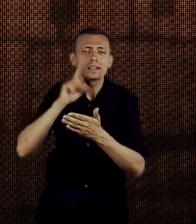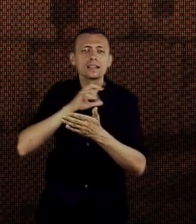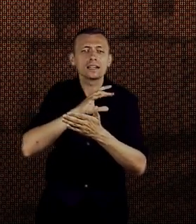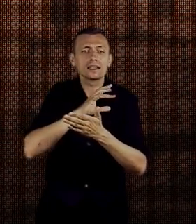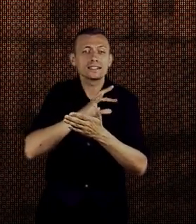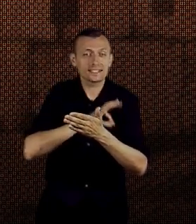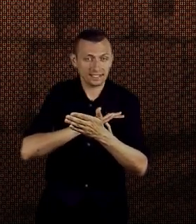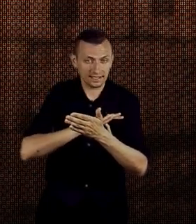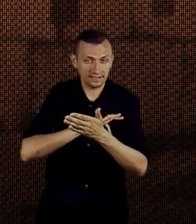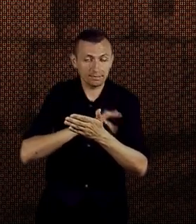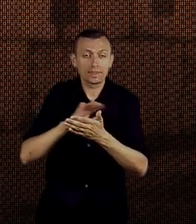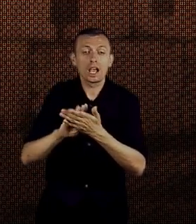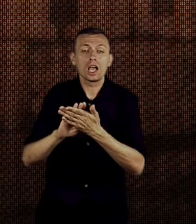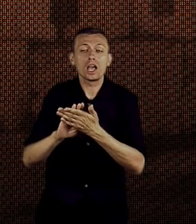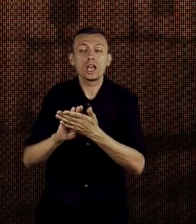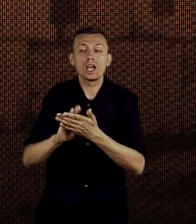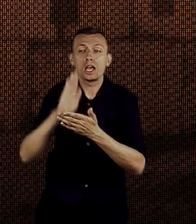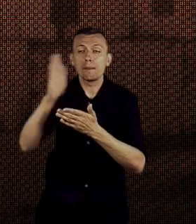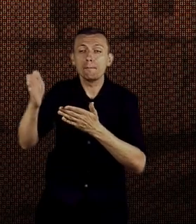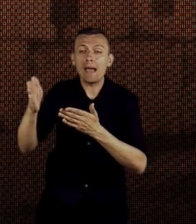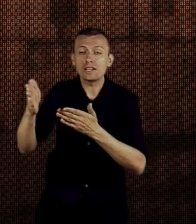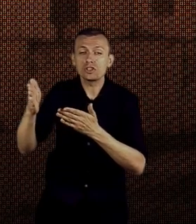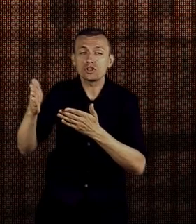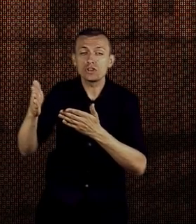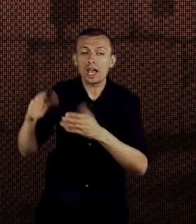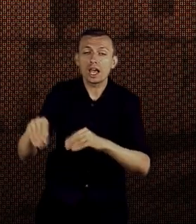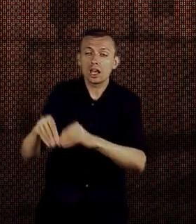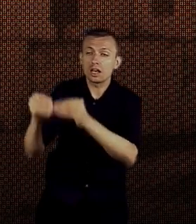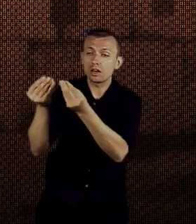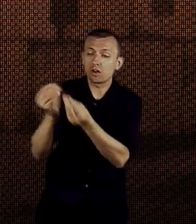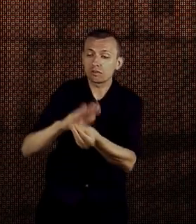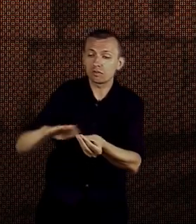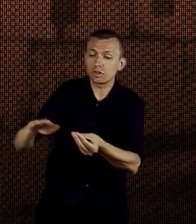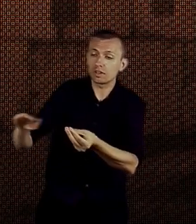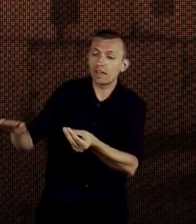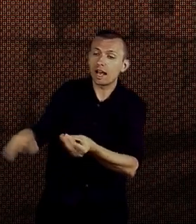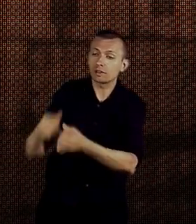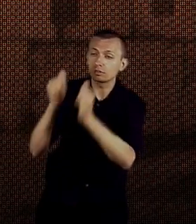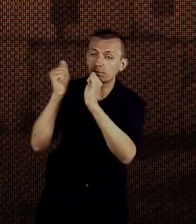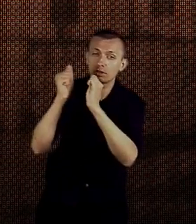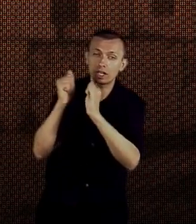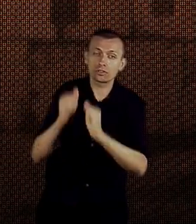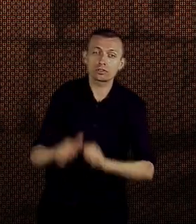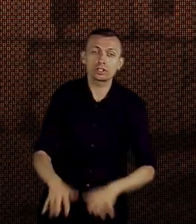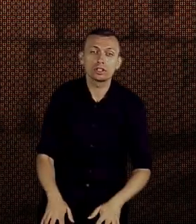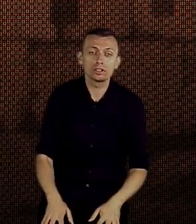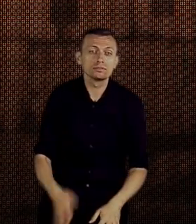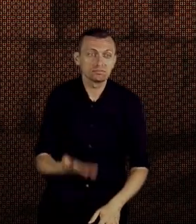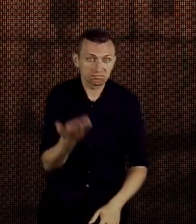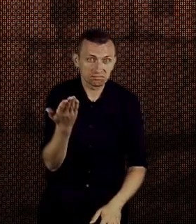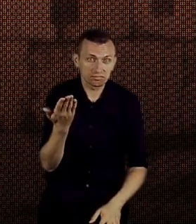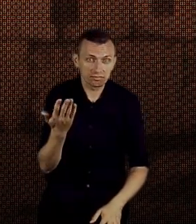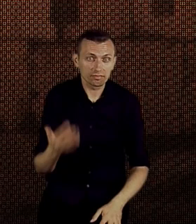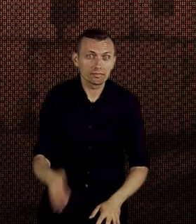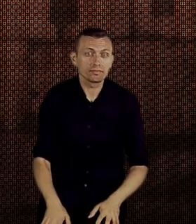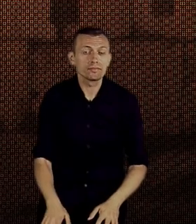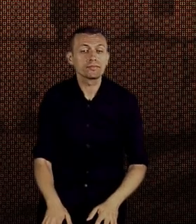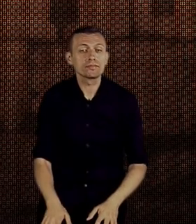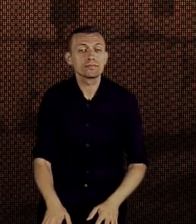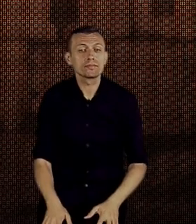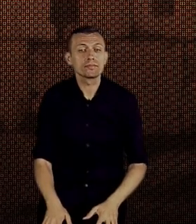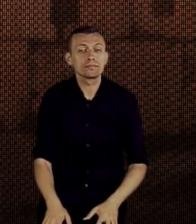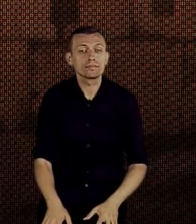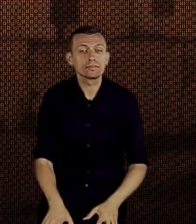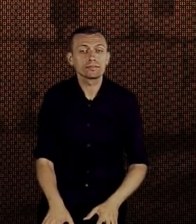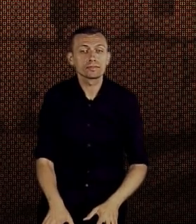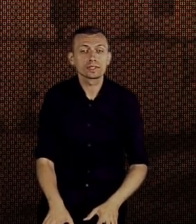nas ją zna. Jeszcze niedawno Abraham uległ pokusie pomocy Panu Bogu